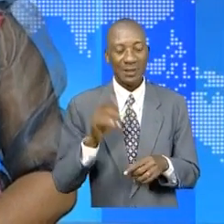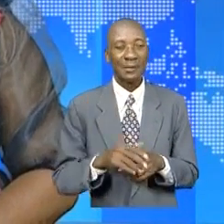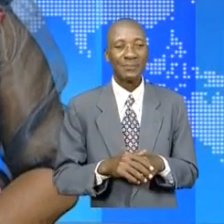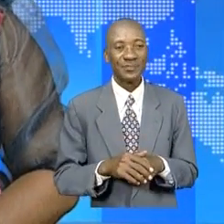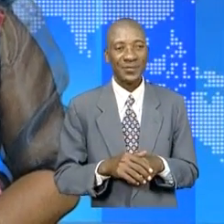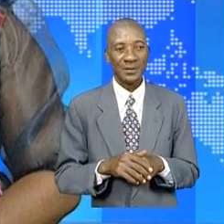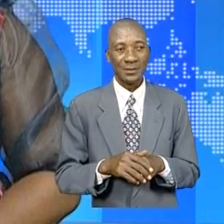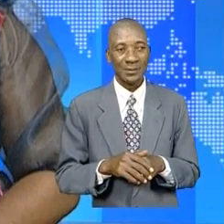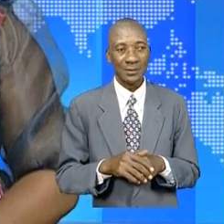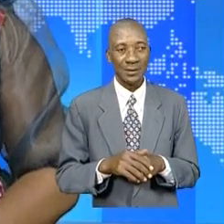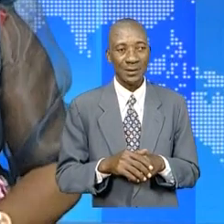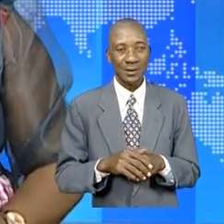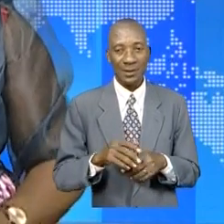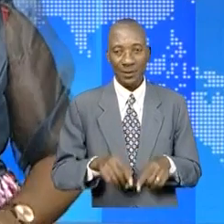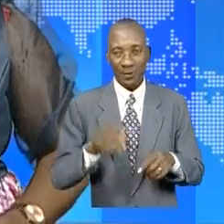Lutundula